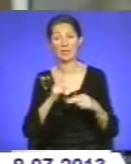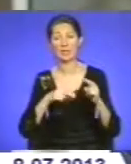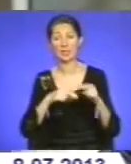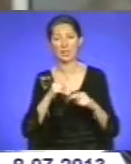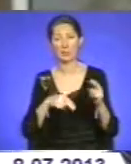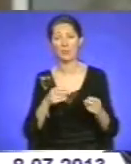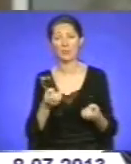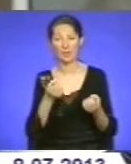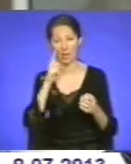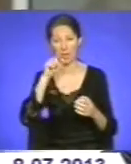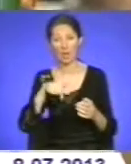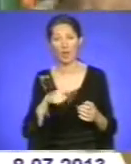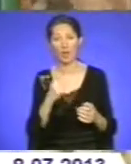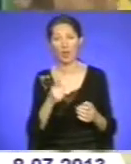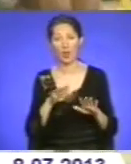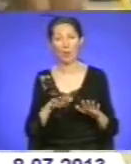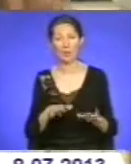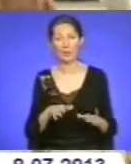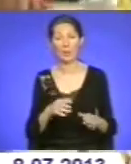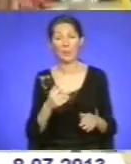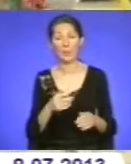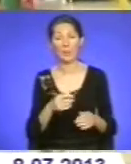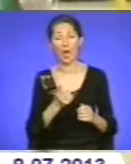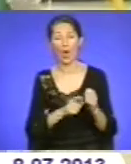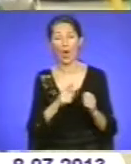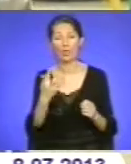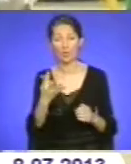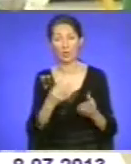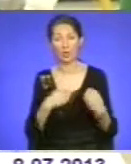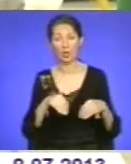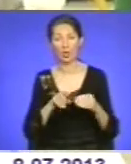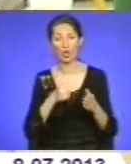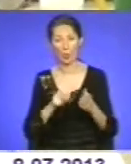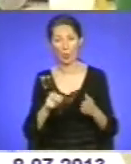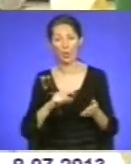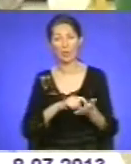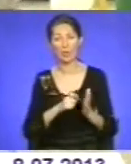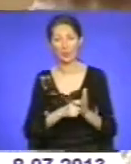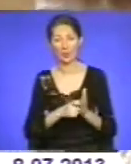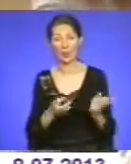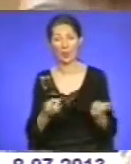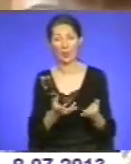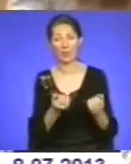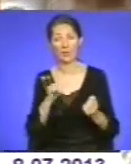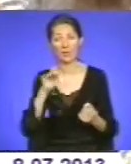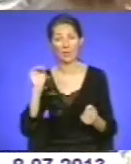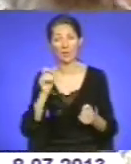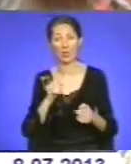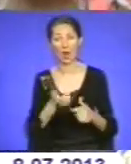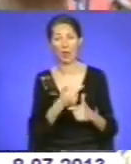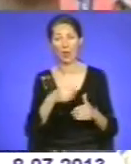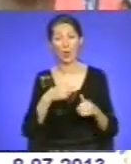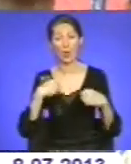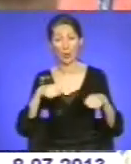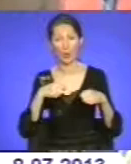створює 5 робочих місць в смежних отраслях. Кожній четвертій родині, аби придбати житло в новобудові, довелося взяти кредити або продати старе житло. Так